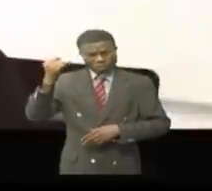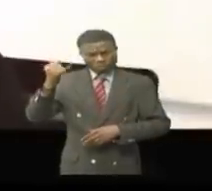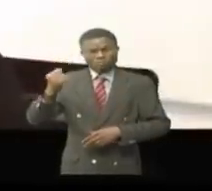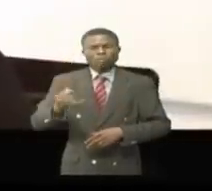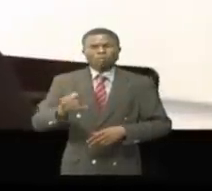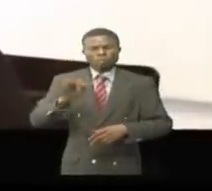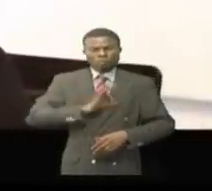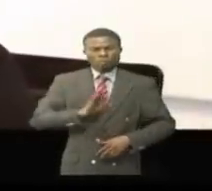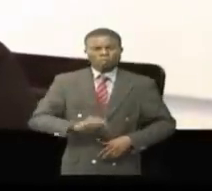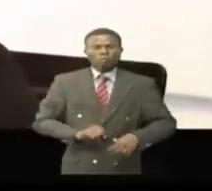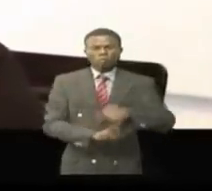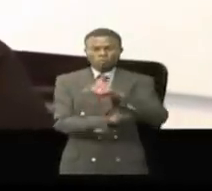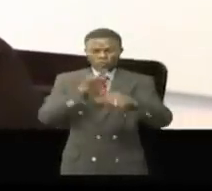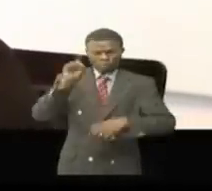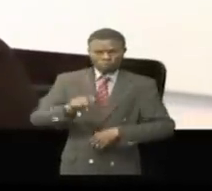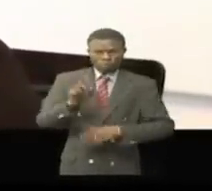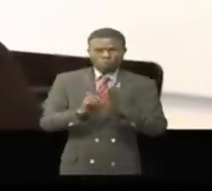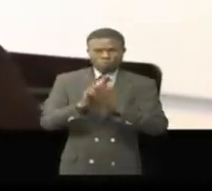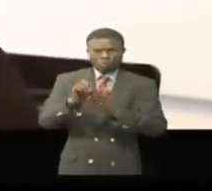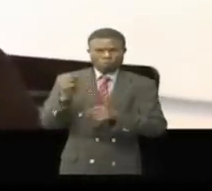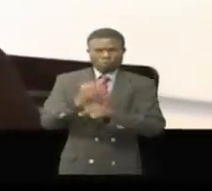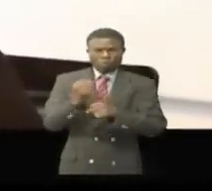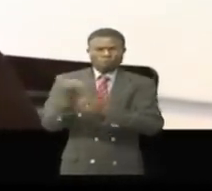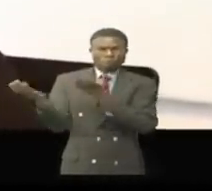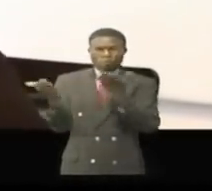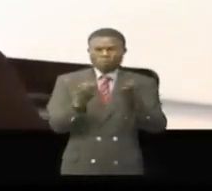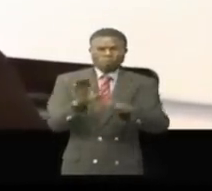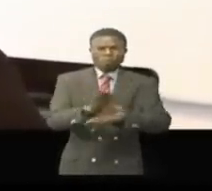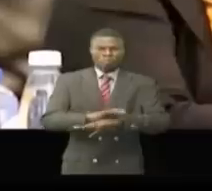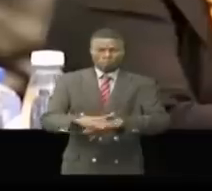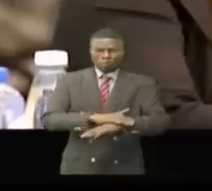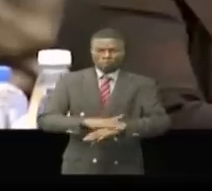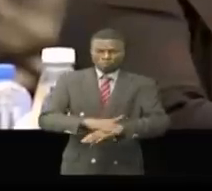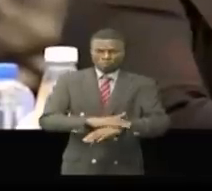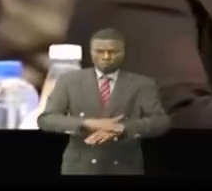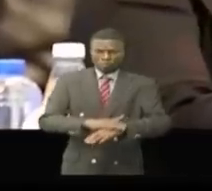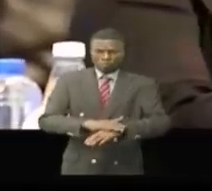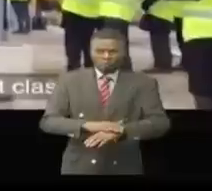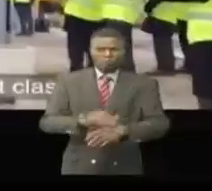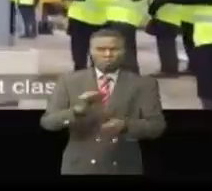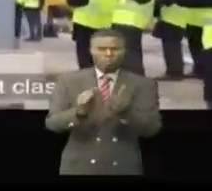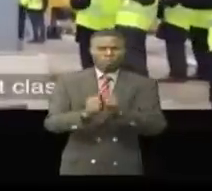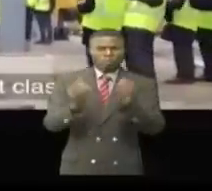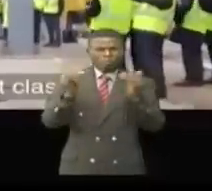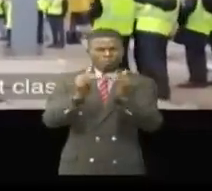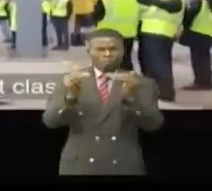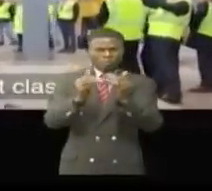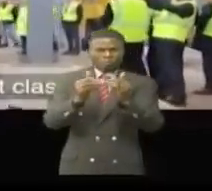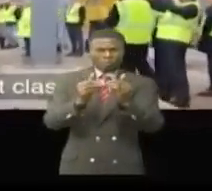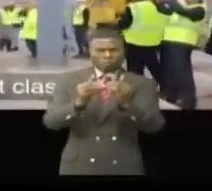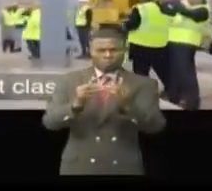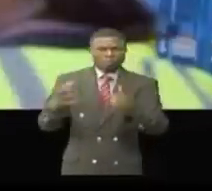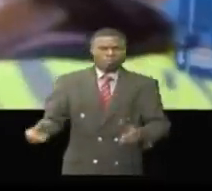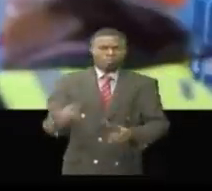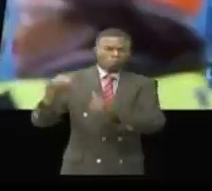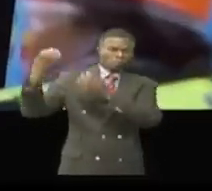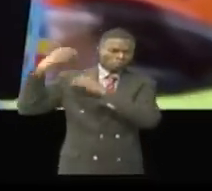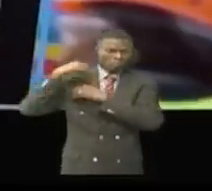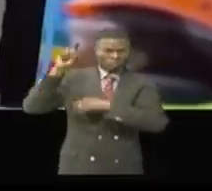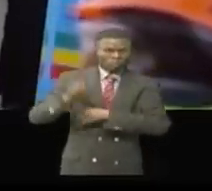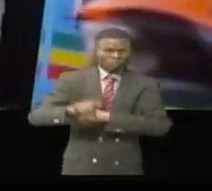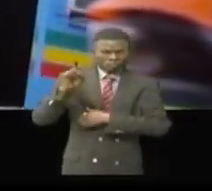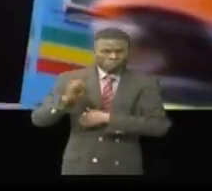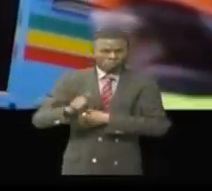Félix-Antoine Tshisekedi qui tient à booster le trafic de la SNCC pour l'amener à être compétitive, à être en mesure de prendre en charge le besoin